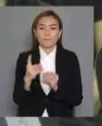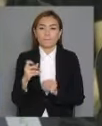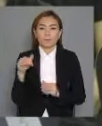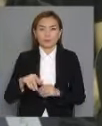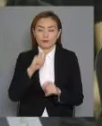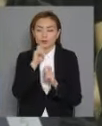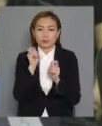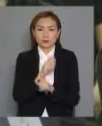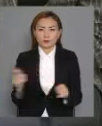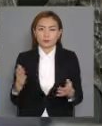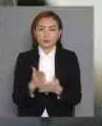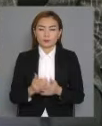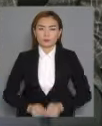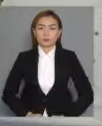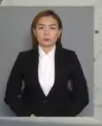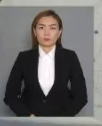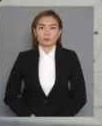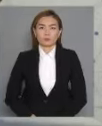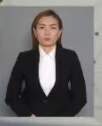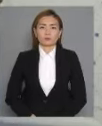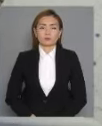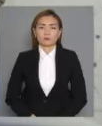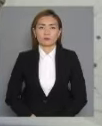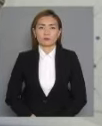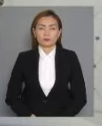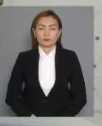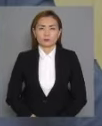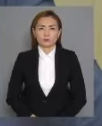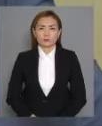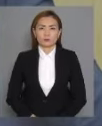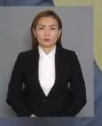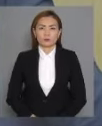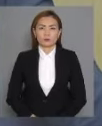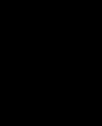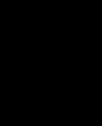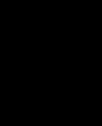мың теңге ақшалай сертификаттар табысталды. Айзадағы бетлі қабылғымаров, жаңалық қызметі.